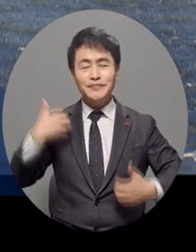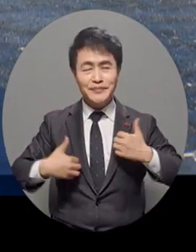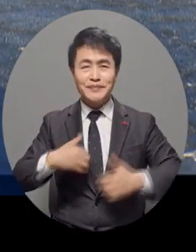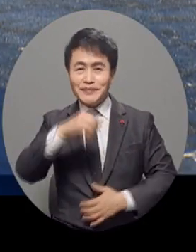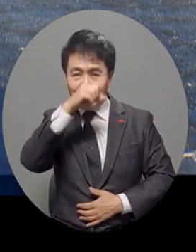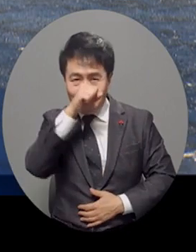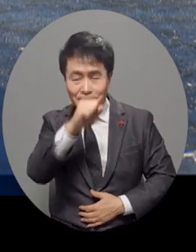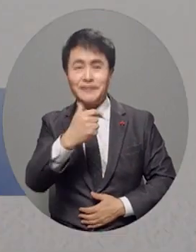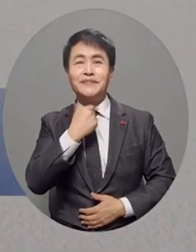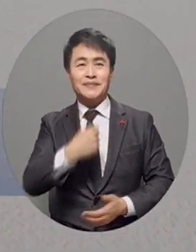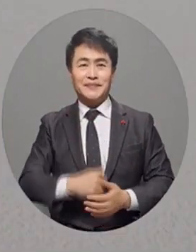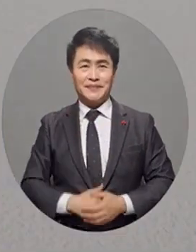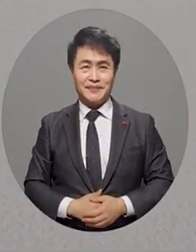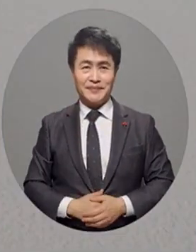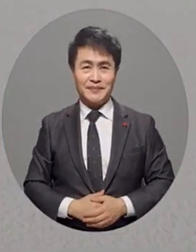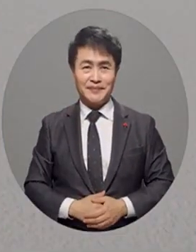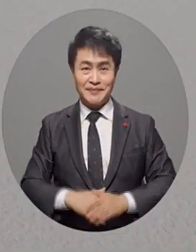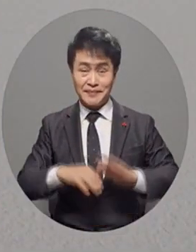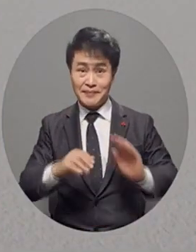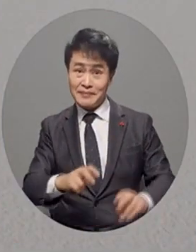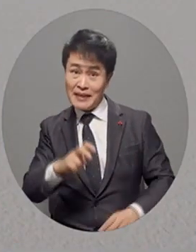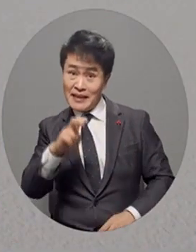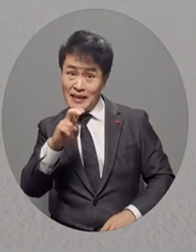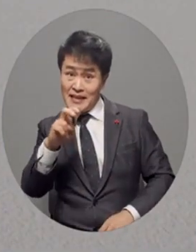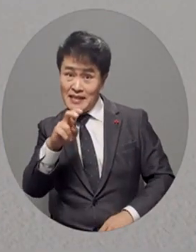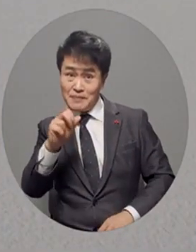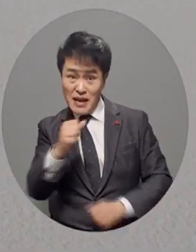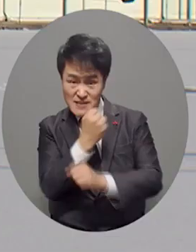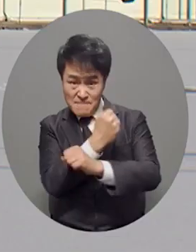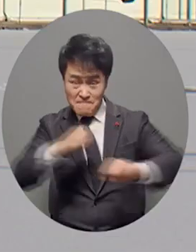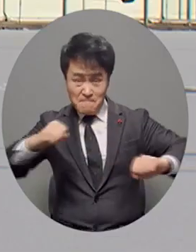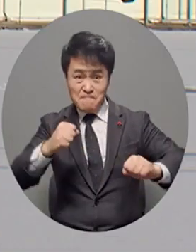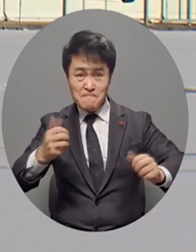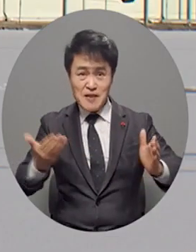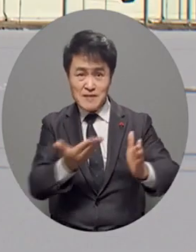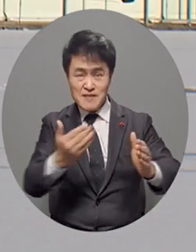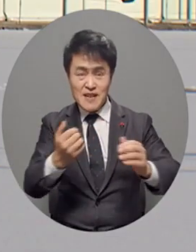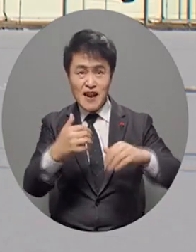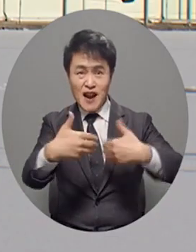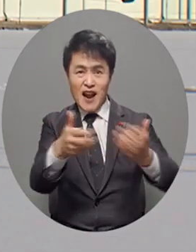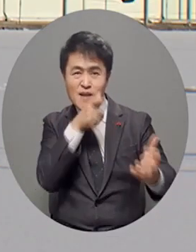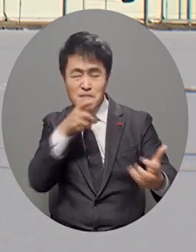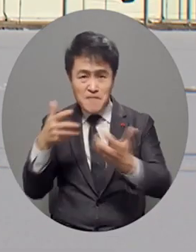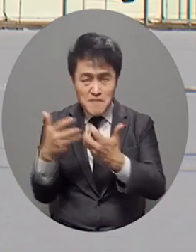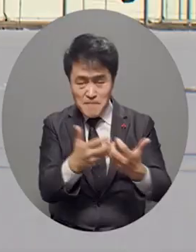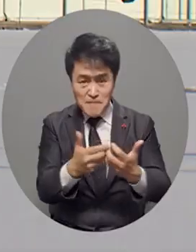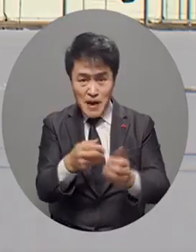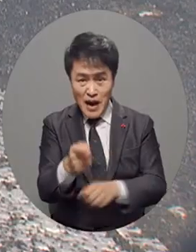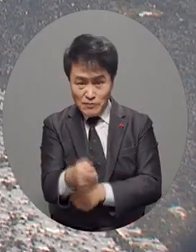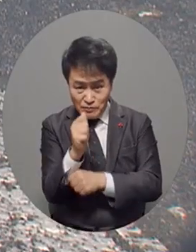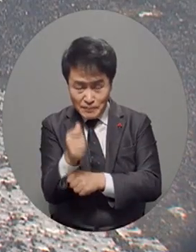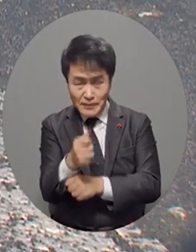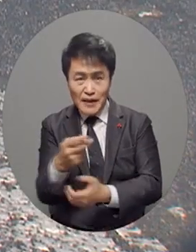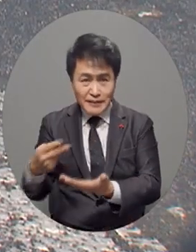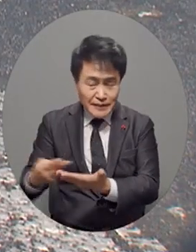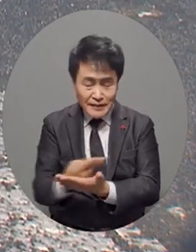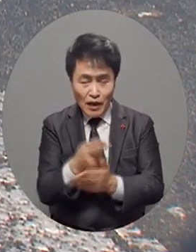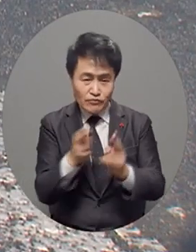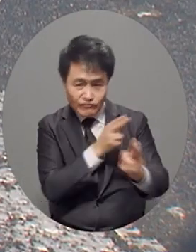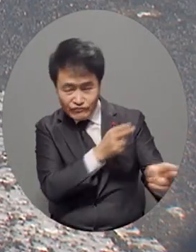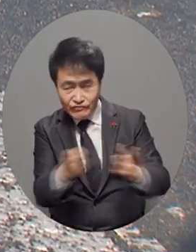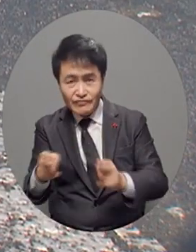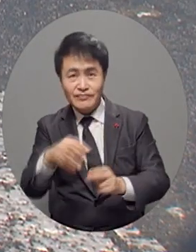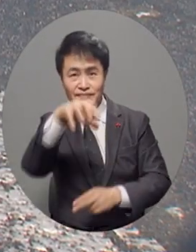하는 바람이 있습니다. 20만 제곱미터의 드넓은 빙판에는 산천어 얼음 낚시터와 얼음 썰매장, 피겨